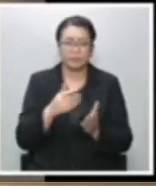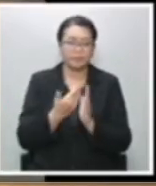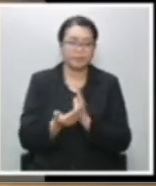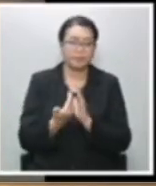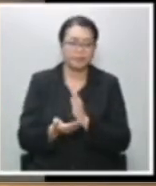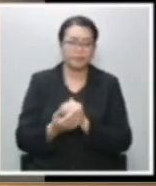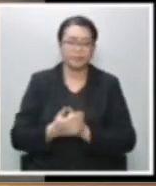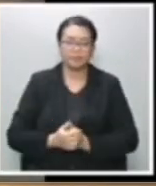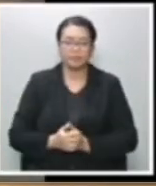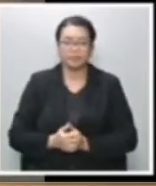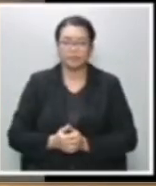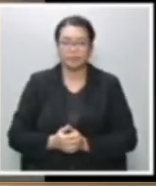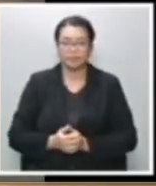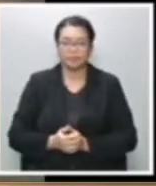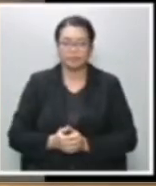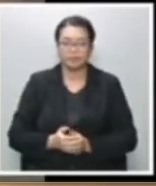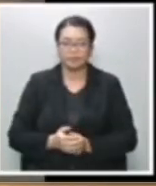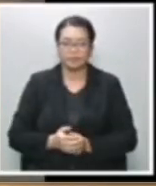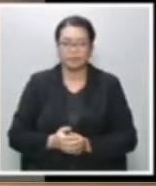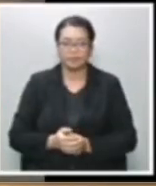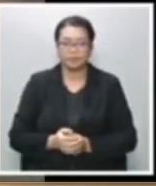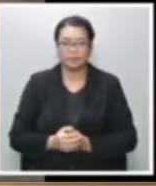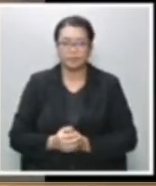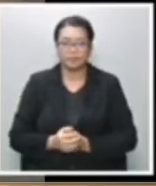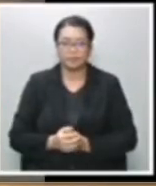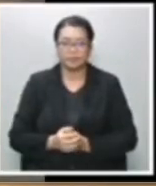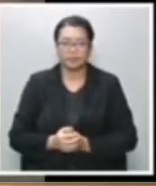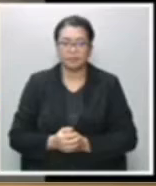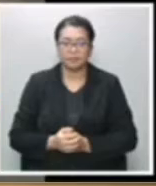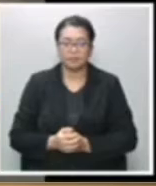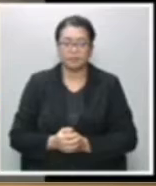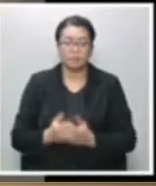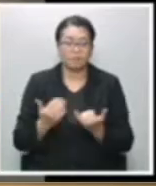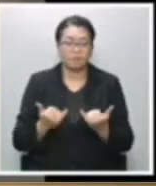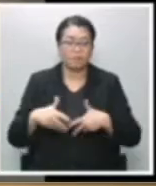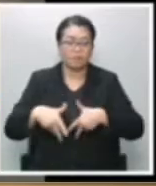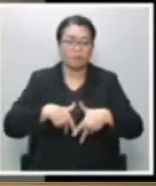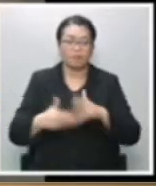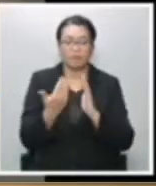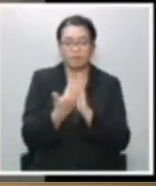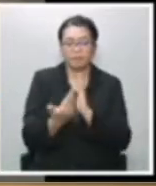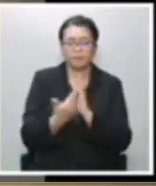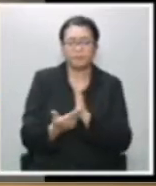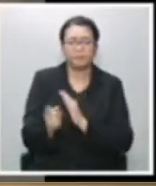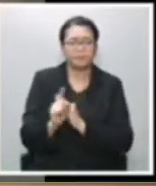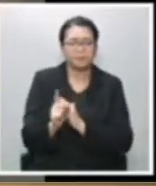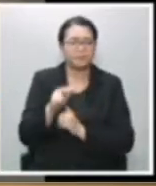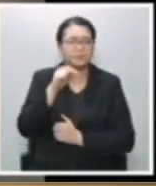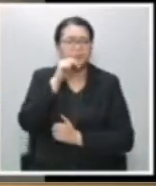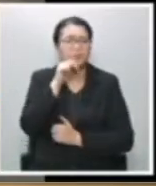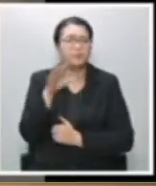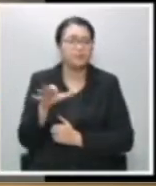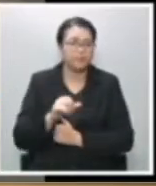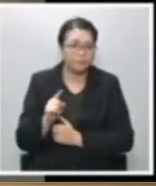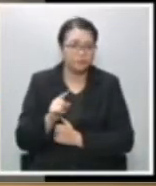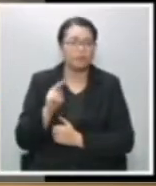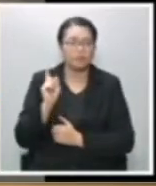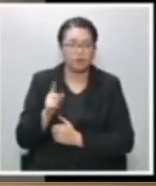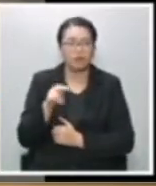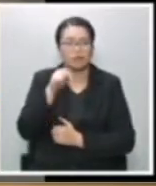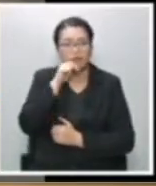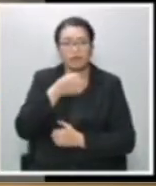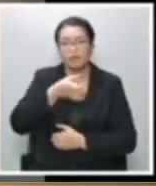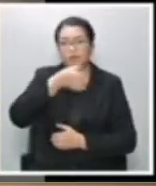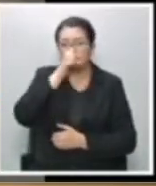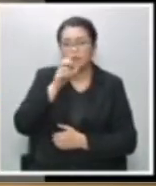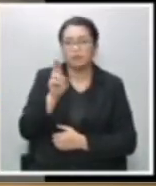นะครับประชาชนในภาคอีสานเนี่ยก็ต้องอาศัยน้ำสำหรับอุปโภคบริโภคตอนนี้เนี่ย